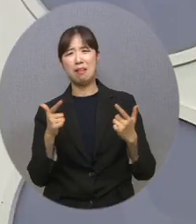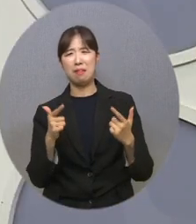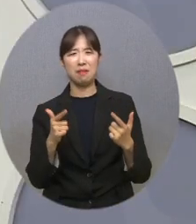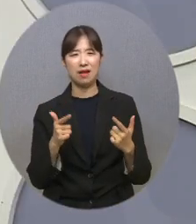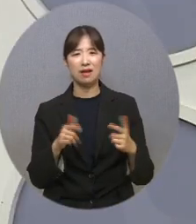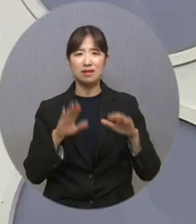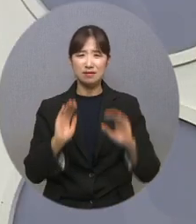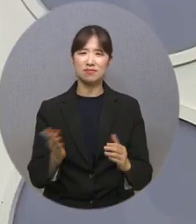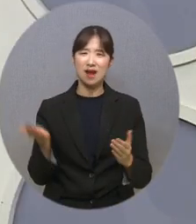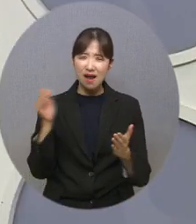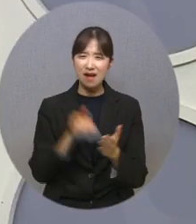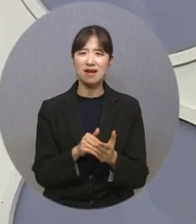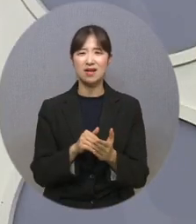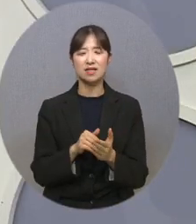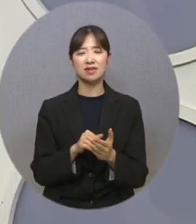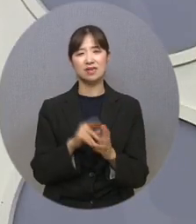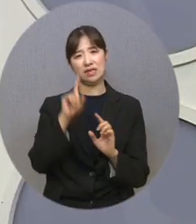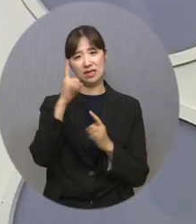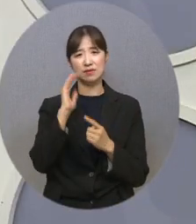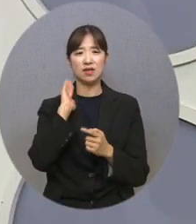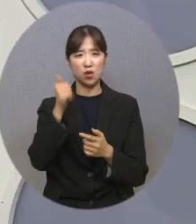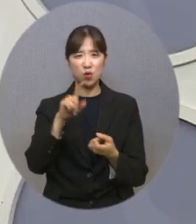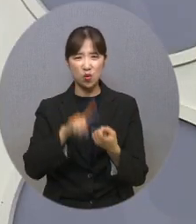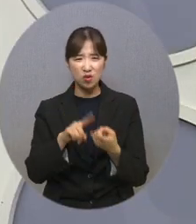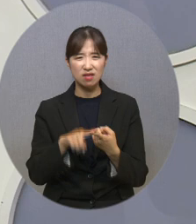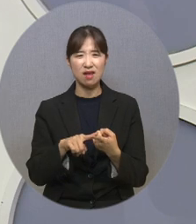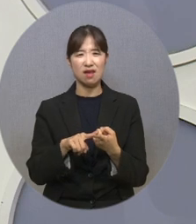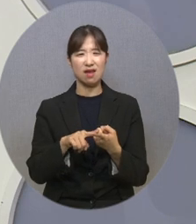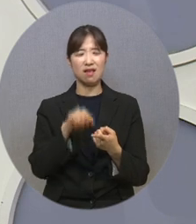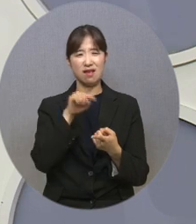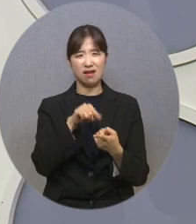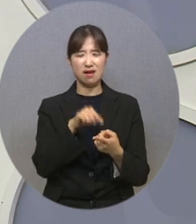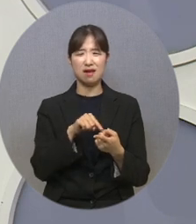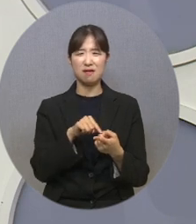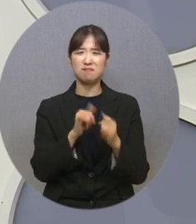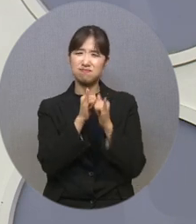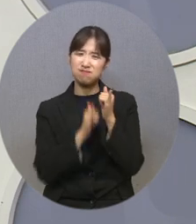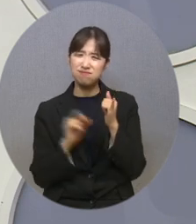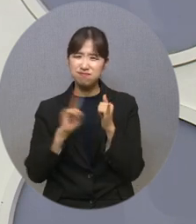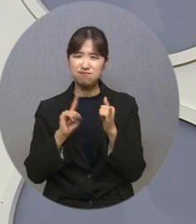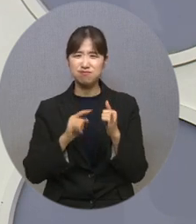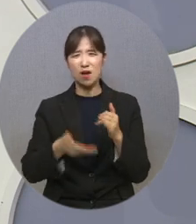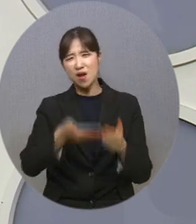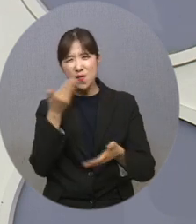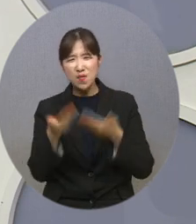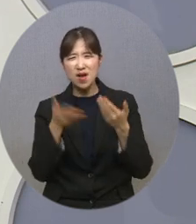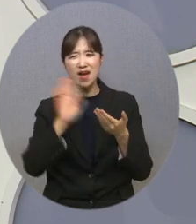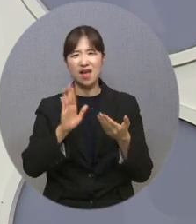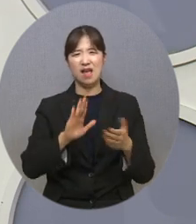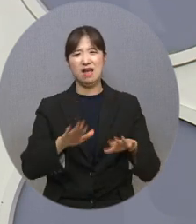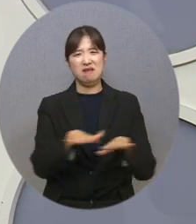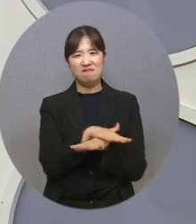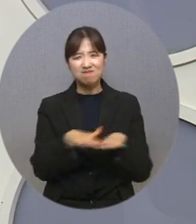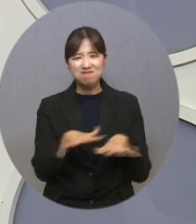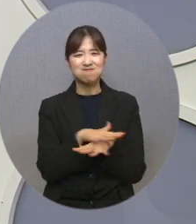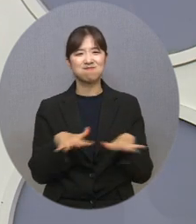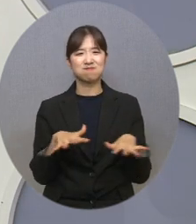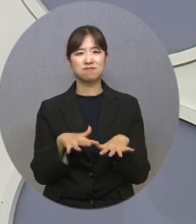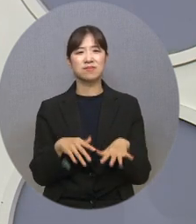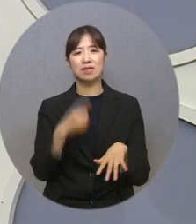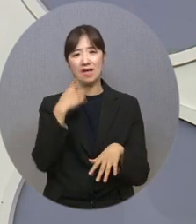지금까지 이승만 대통령에 대한 흔적을 캐는 것은 고사하고 묻어놓고